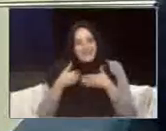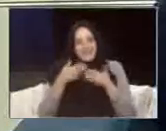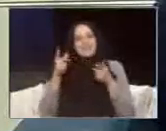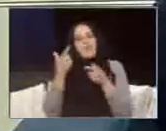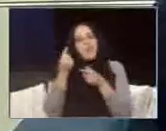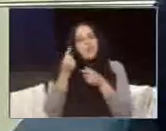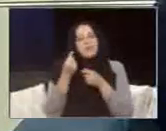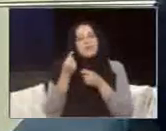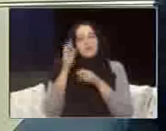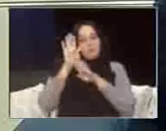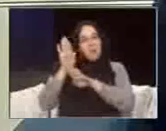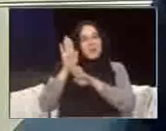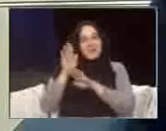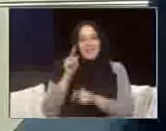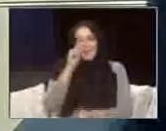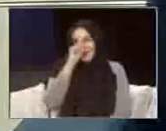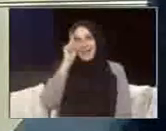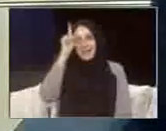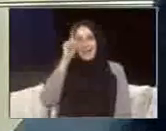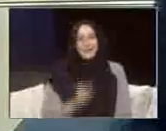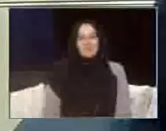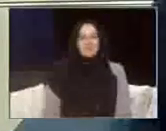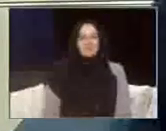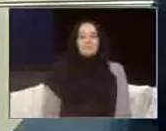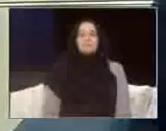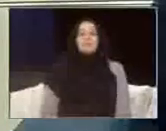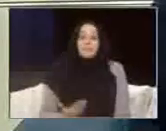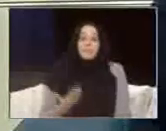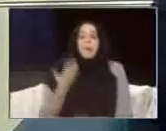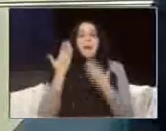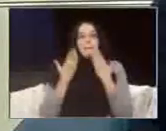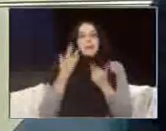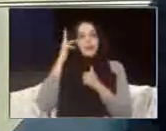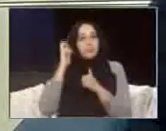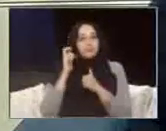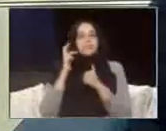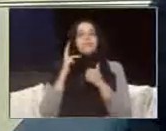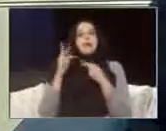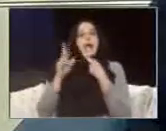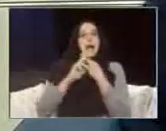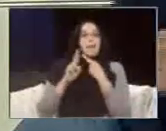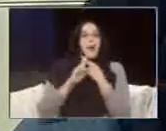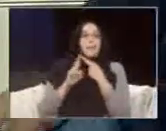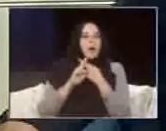جزيلا لاختنا المتصله من قسنطين. اذا نبدا على بركه الله مع ام زهره شهاب القادر. ام